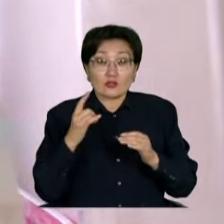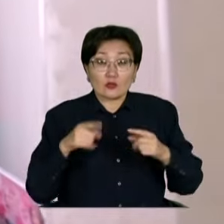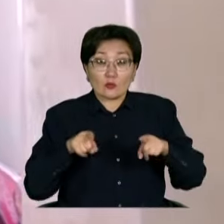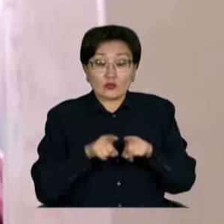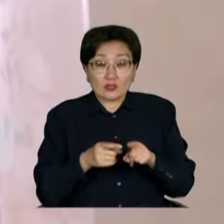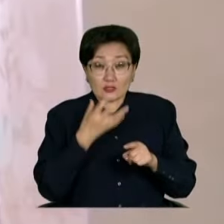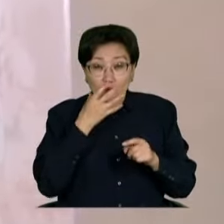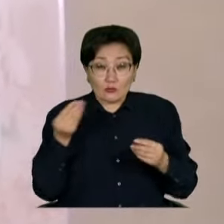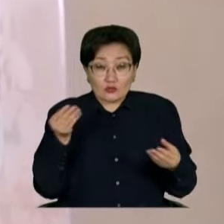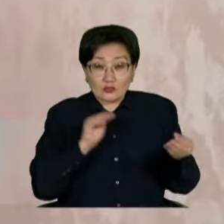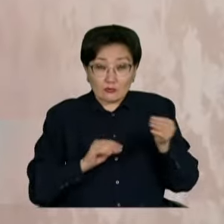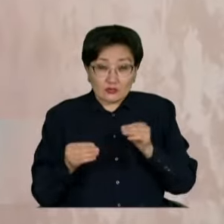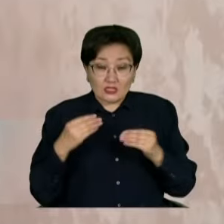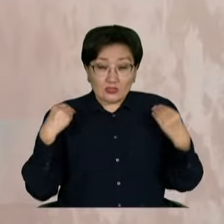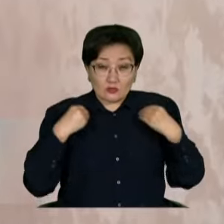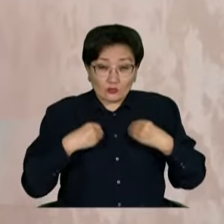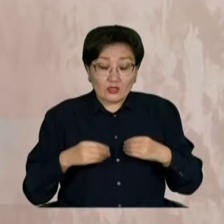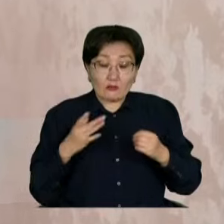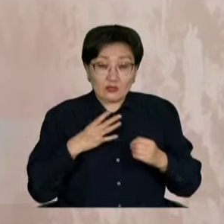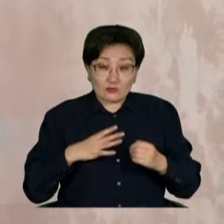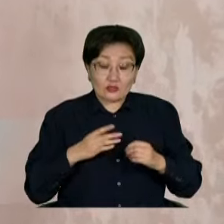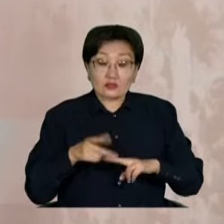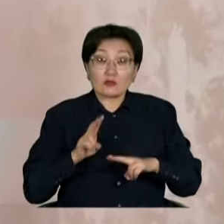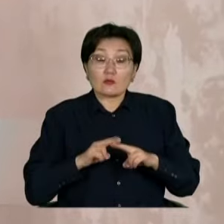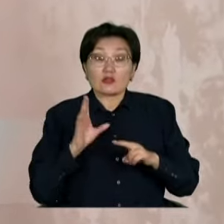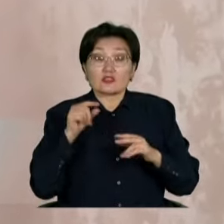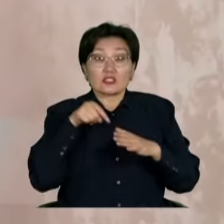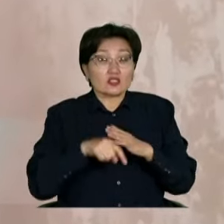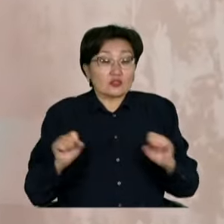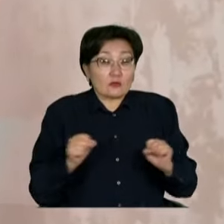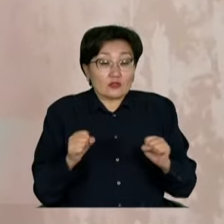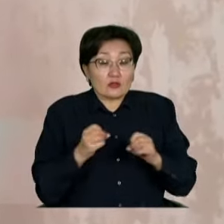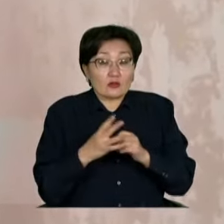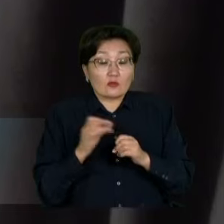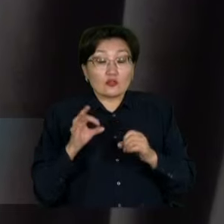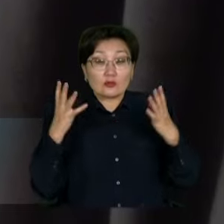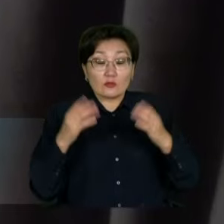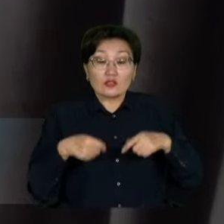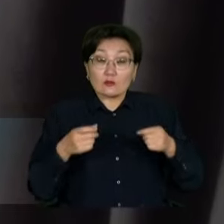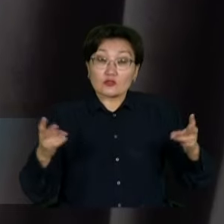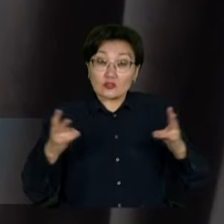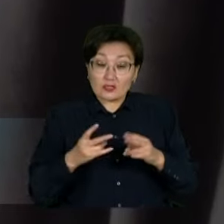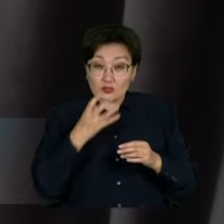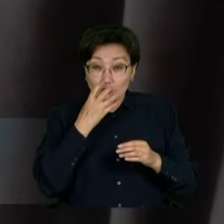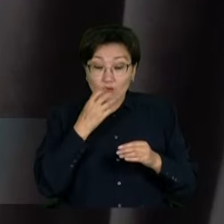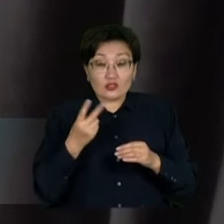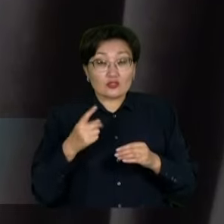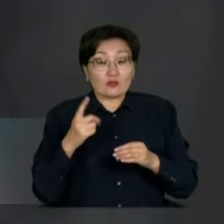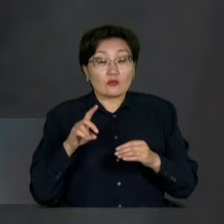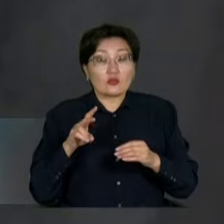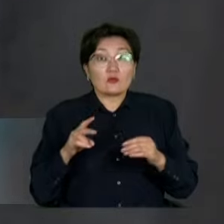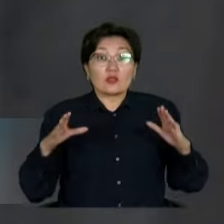қымтап, 40 қабат киім кигізіп қоюға мәжбүр. Себебі пәтер іші суық. 15-ші қазан күні берілу керек болған жылу 21-ші